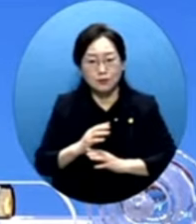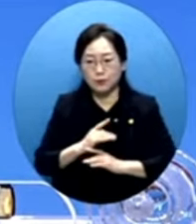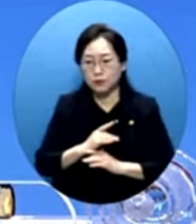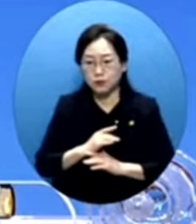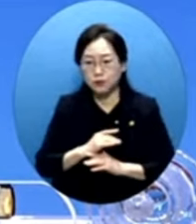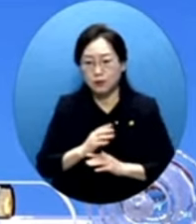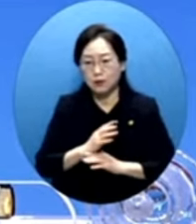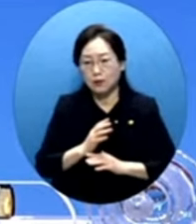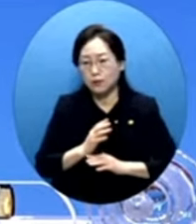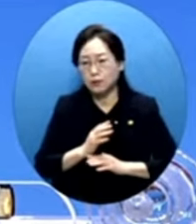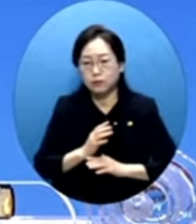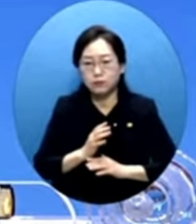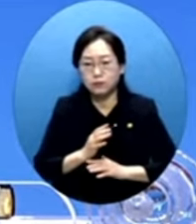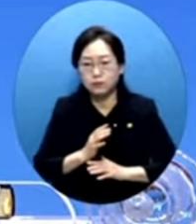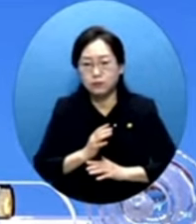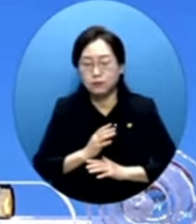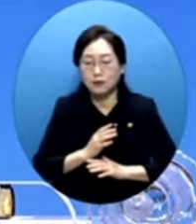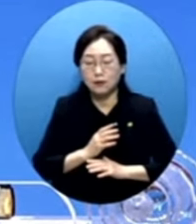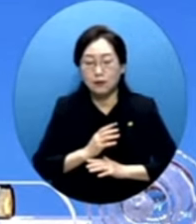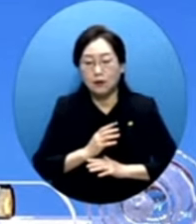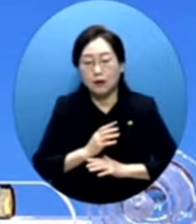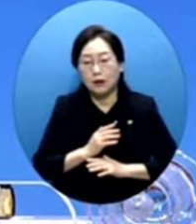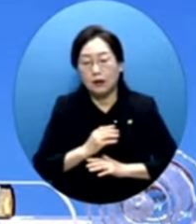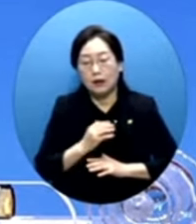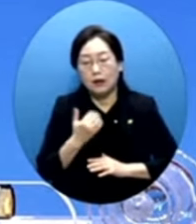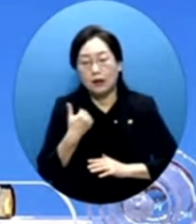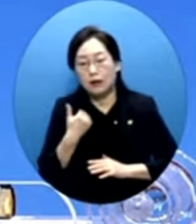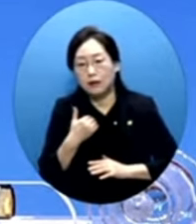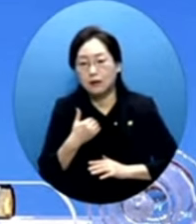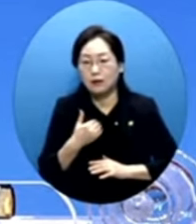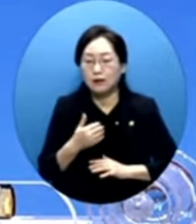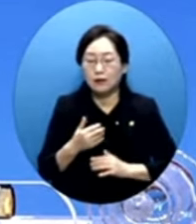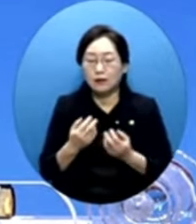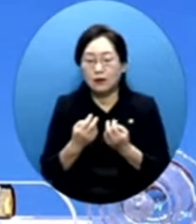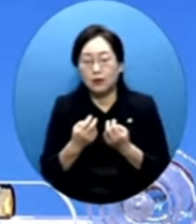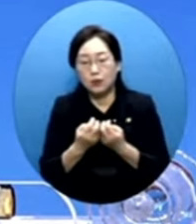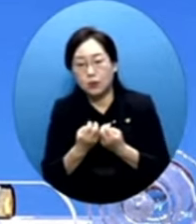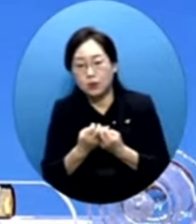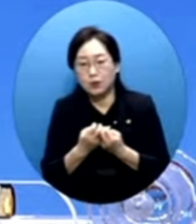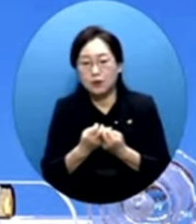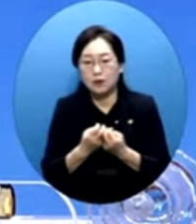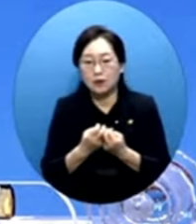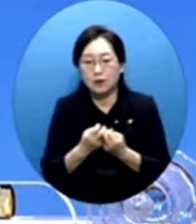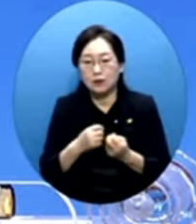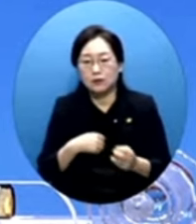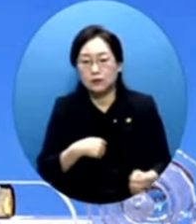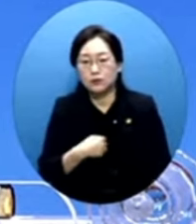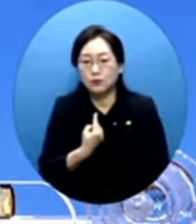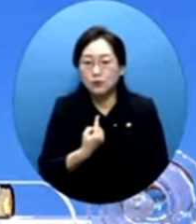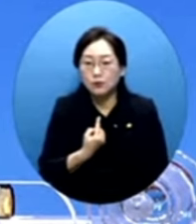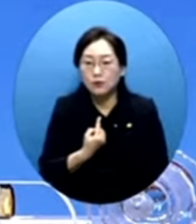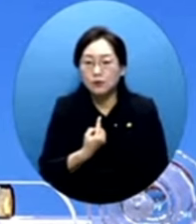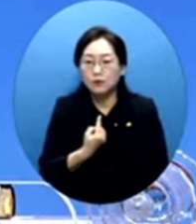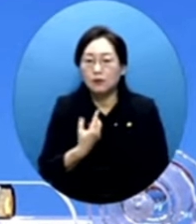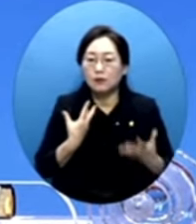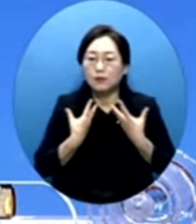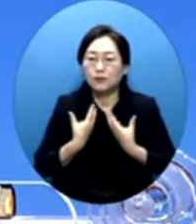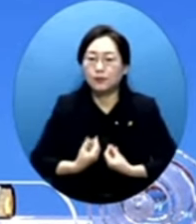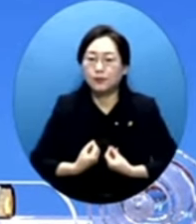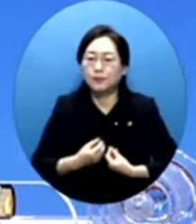두려움을 우리가 감당하지 못해서 스스로 절망에 쌓여 무너지게 되는